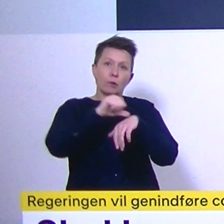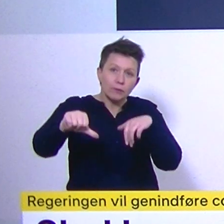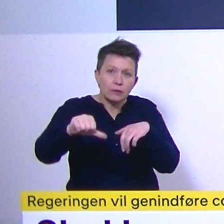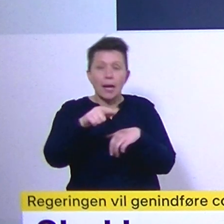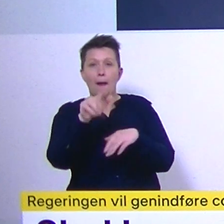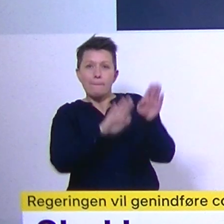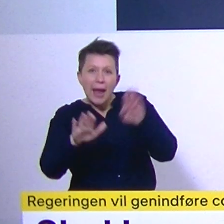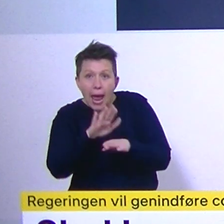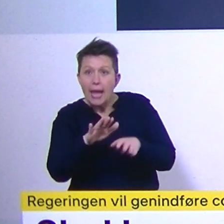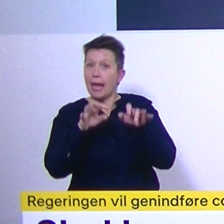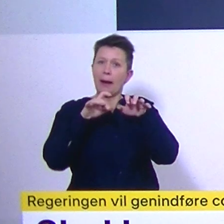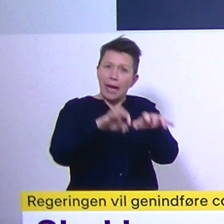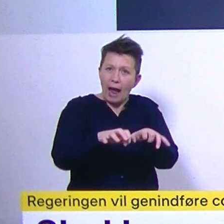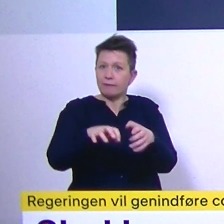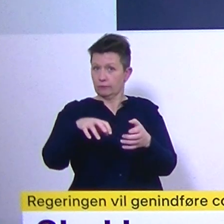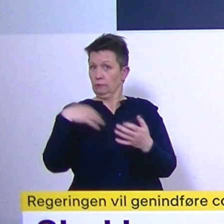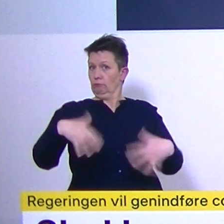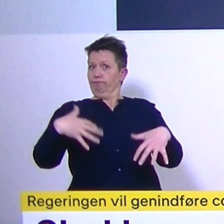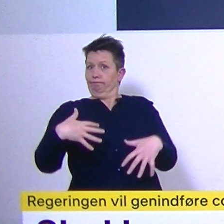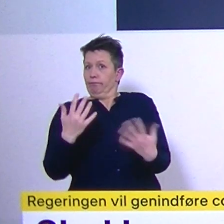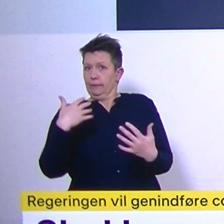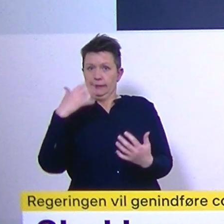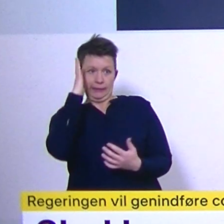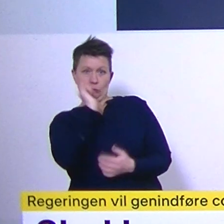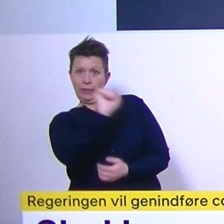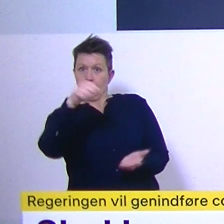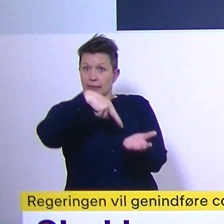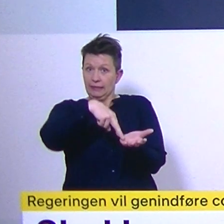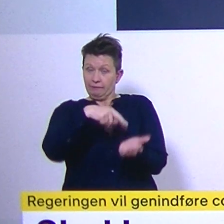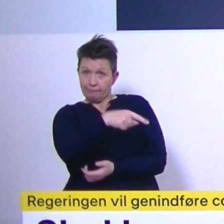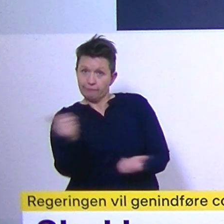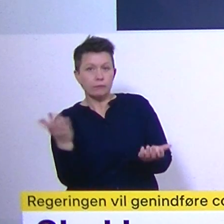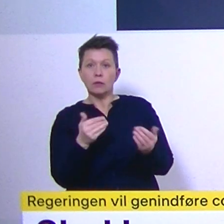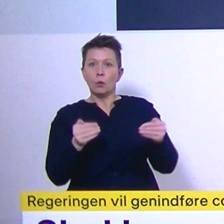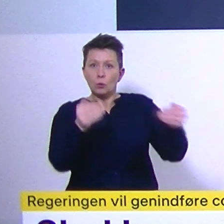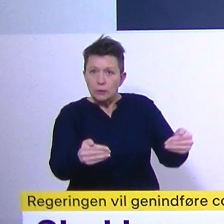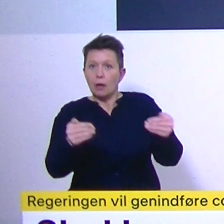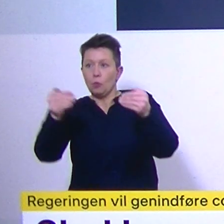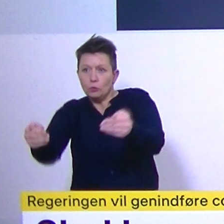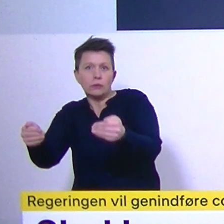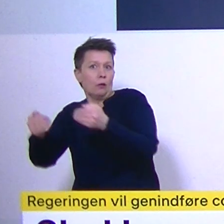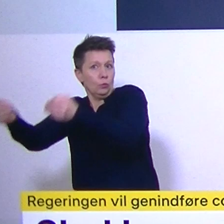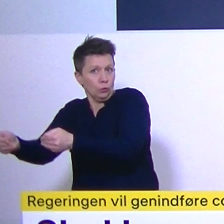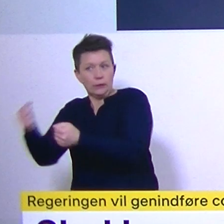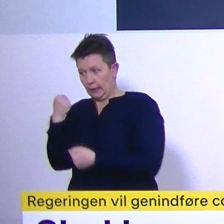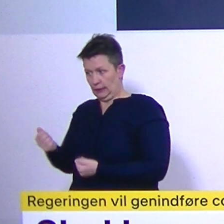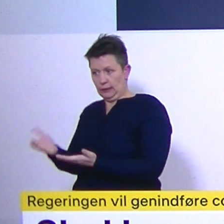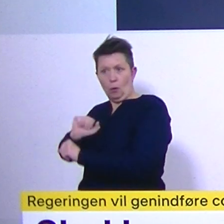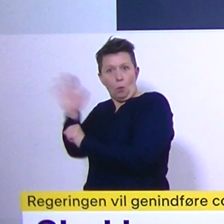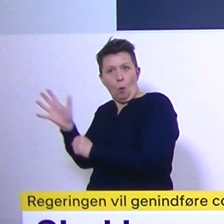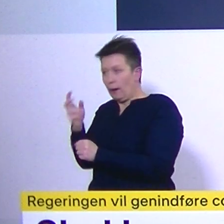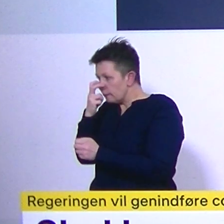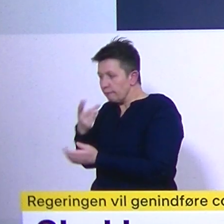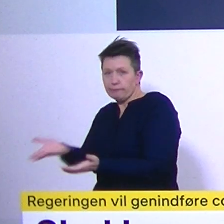patienter med kræft og hjertesygdom, hvis ikke vi sætter ind og viser ret tid i området. Vi ved, at stigninger i smitten